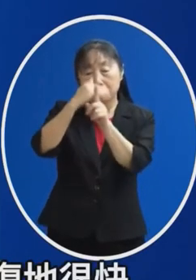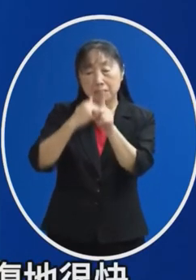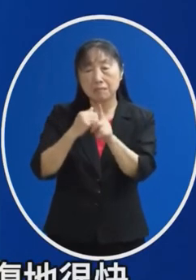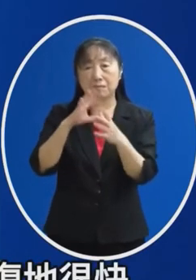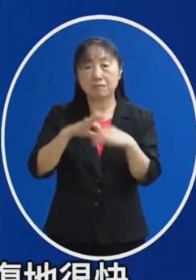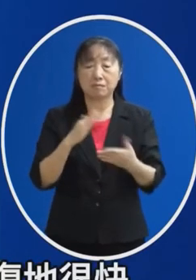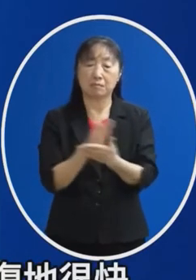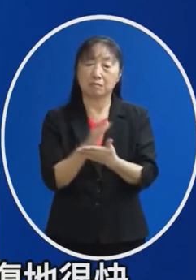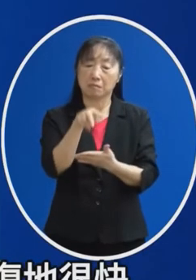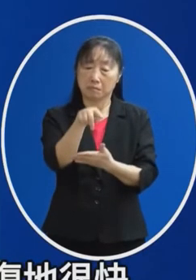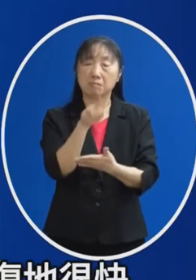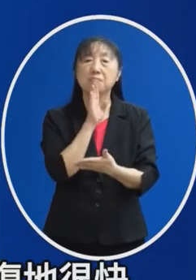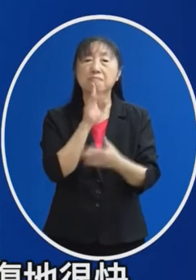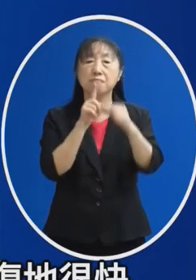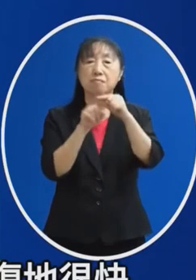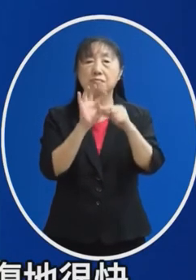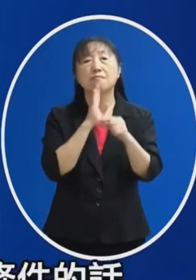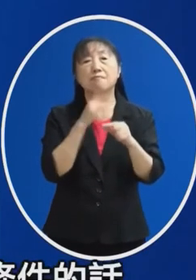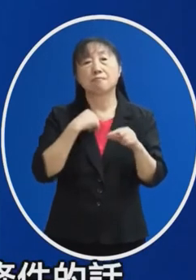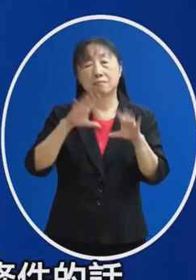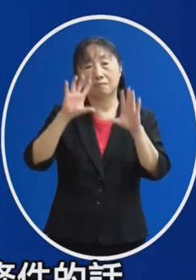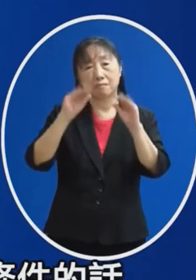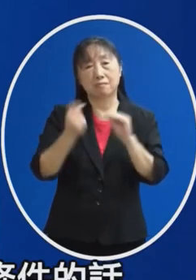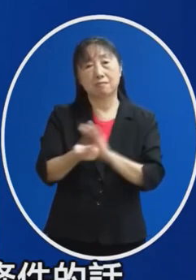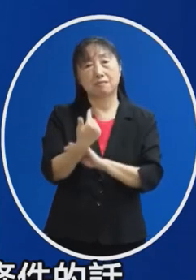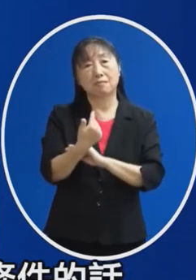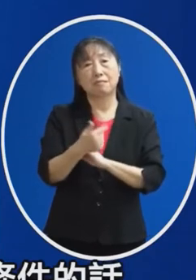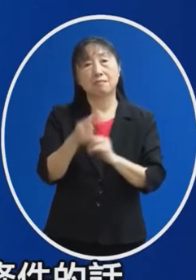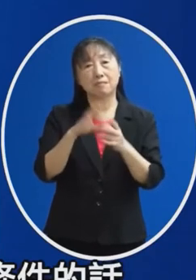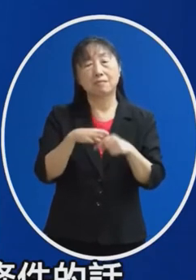症之后事实上恢复得很快，那